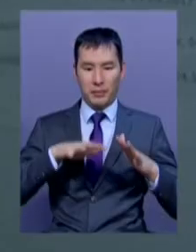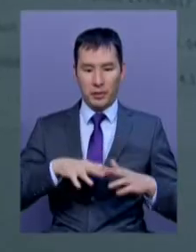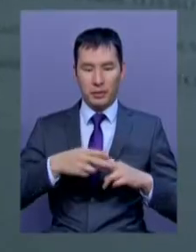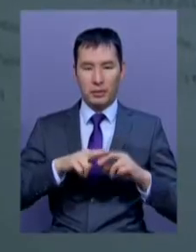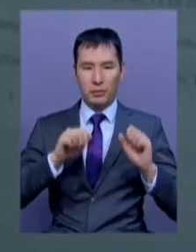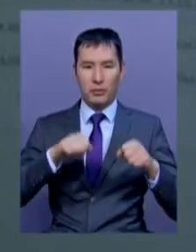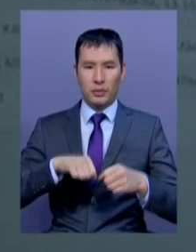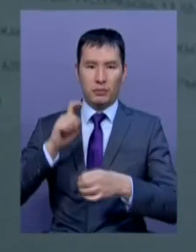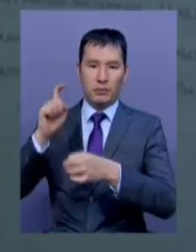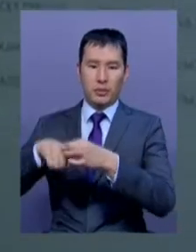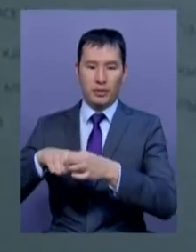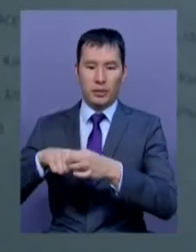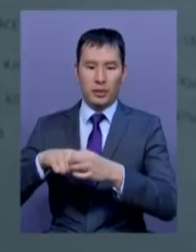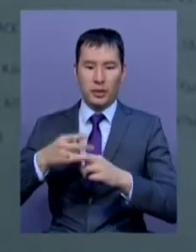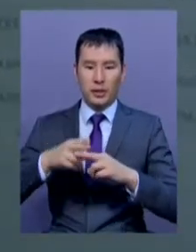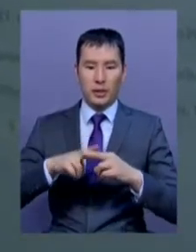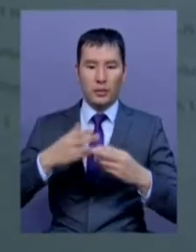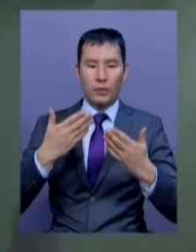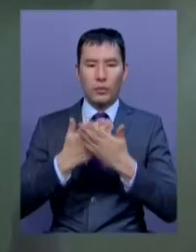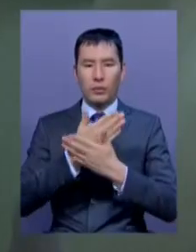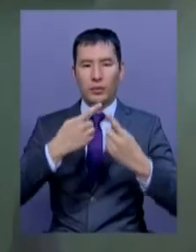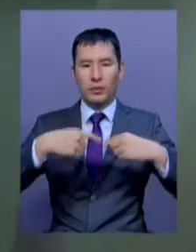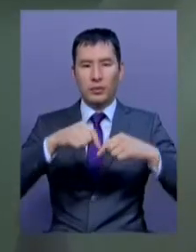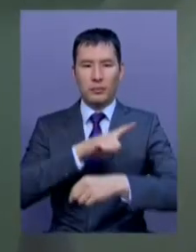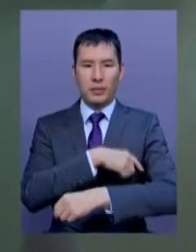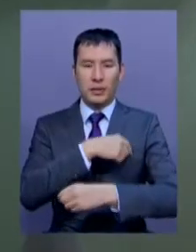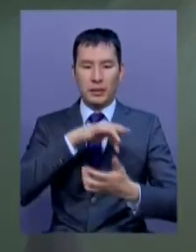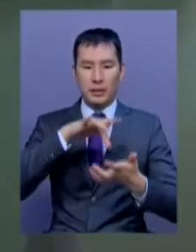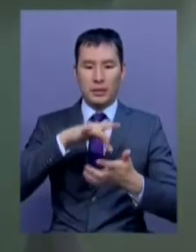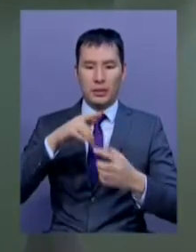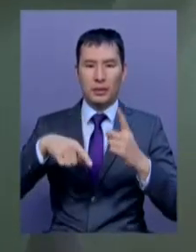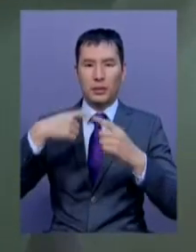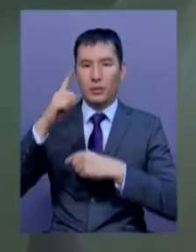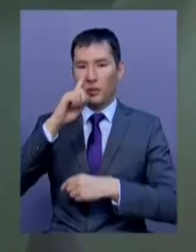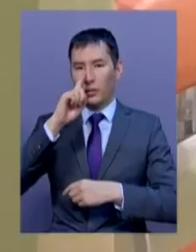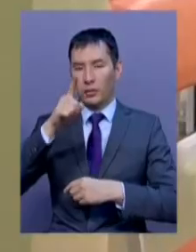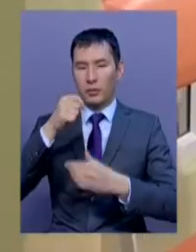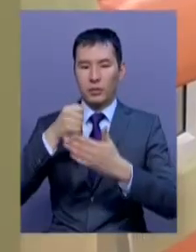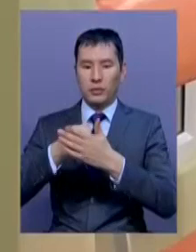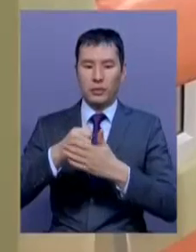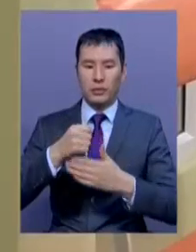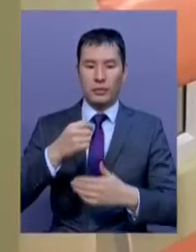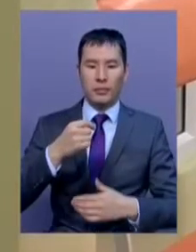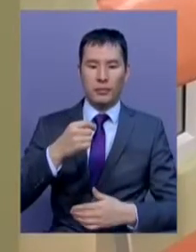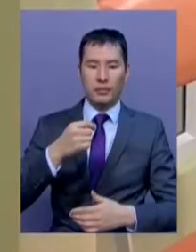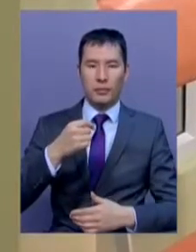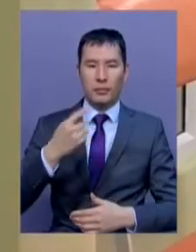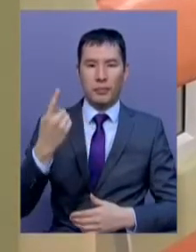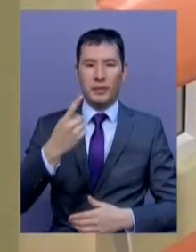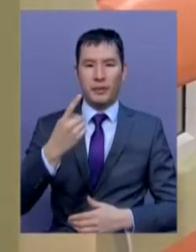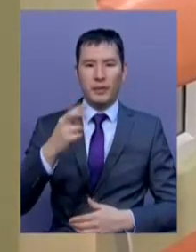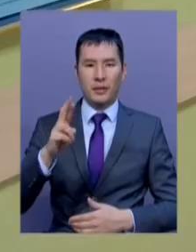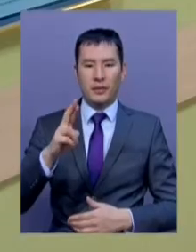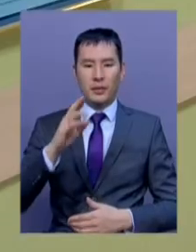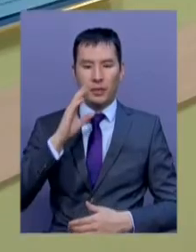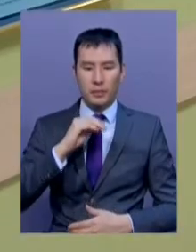Науқан кезінде тіркелген адамдар жаңа ұйымдағы медициналық қызметтерді келесі жылдың 1-ші қаңтарынан бастап ала алады. Егер пациент